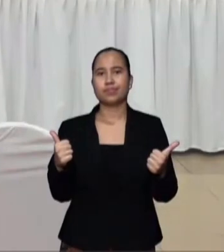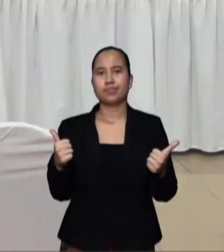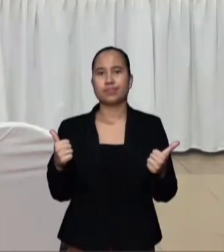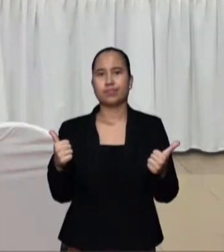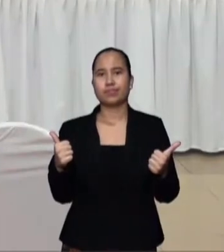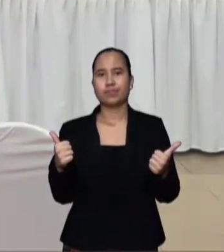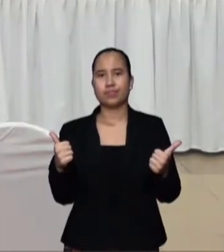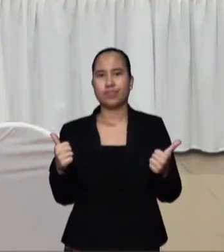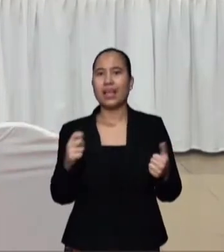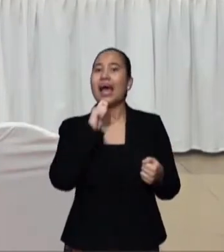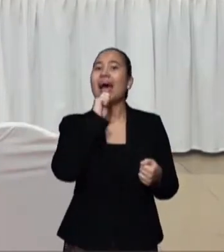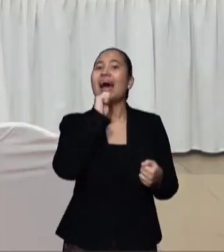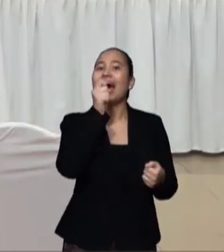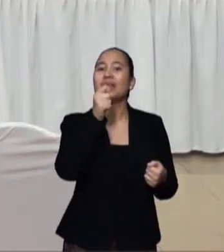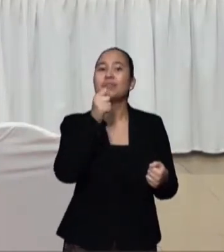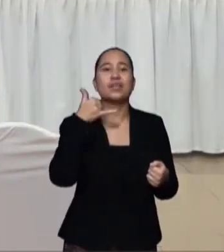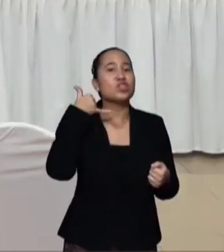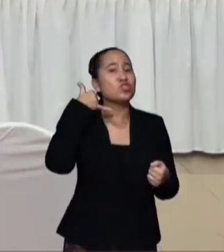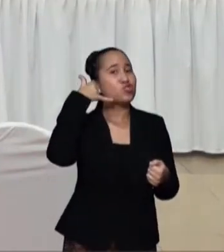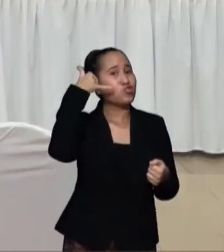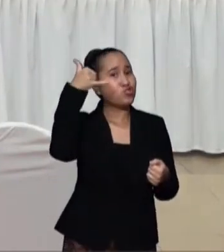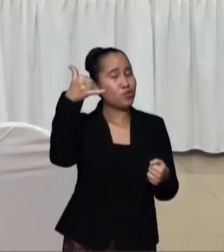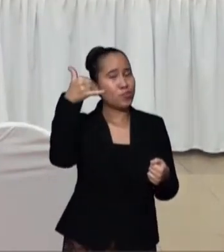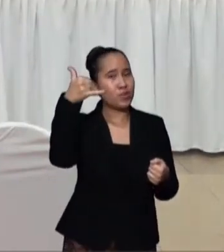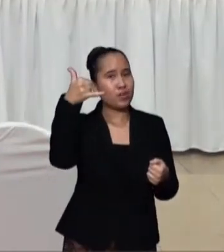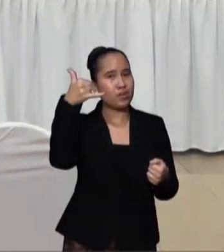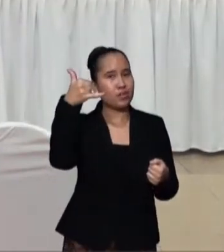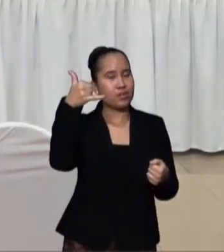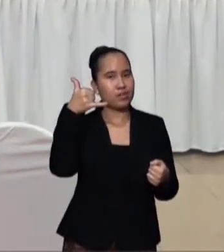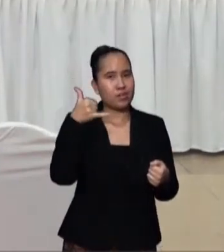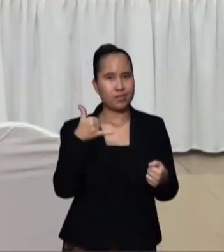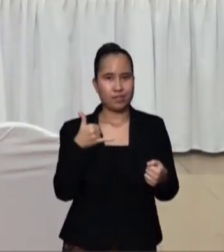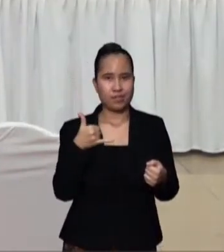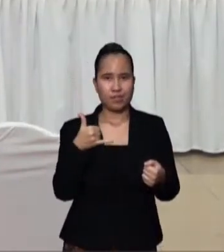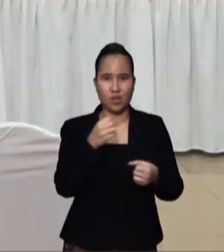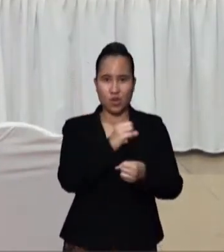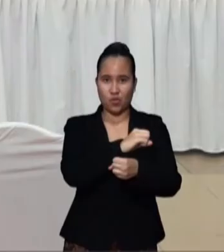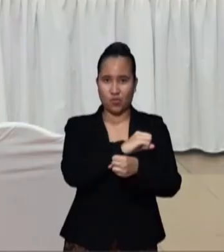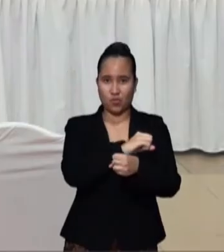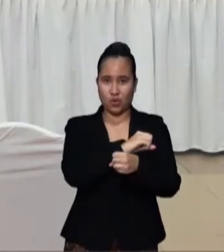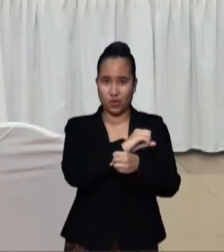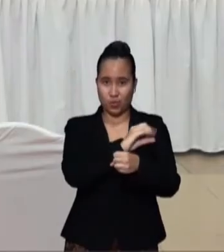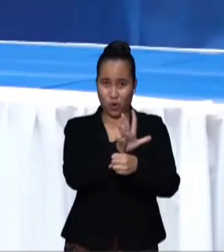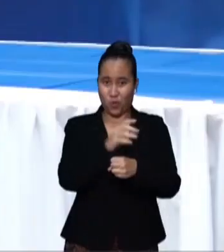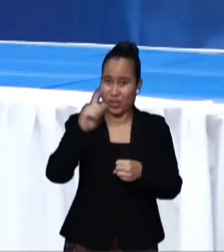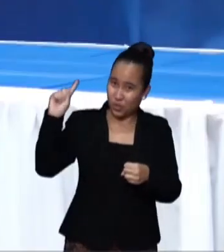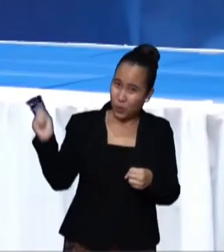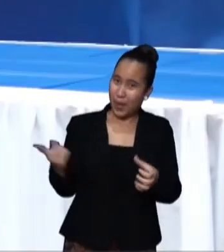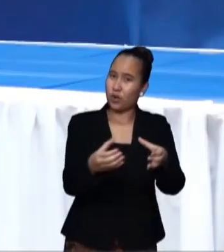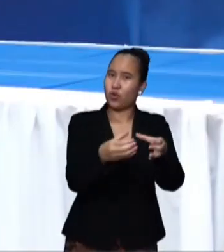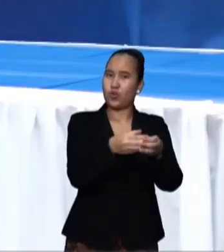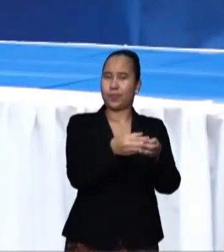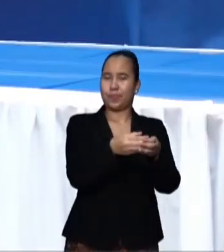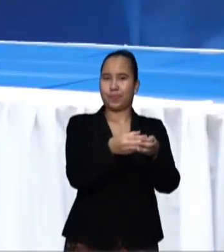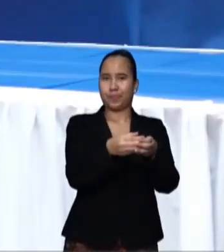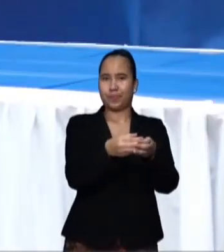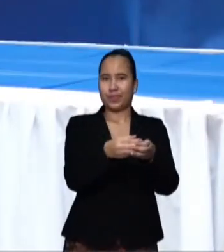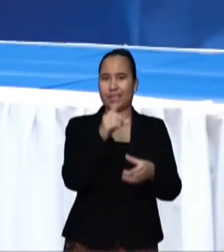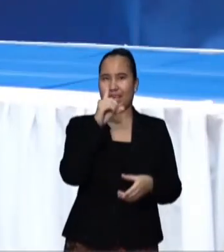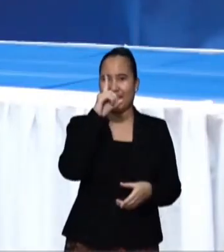een aanmeldingsnummer, een alarmnummer, voor de COVID Quick Response Team. Het nummer